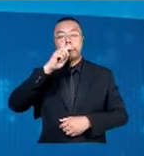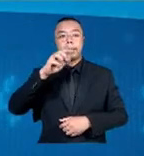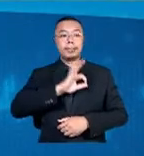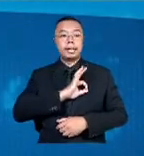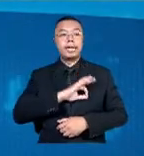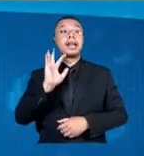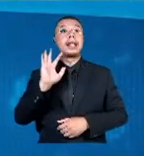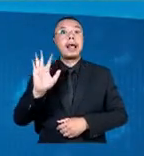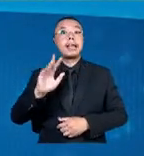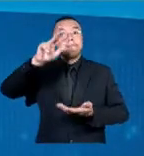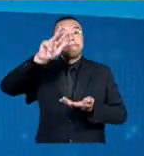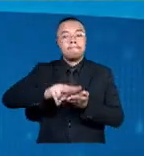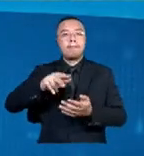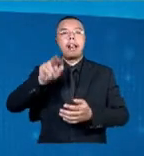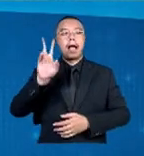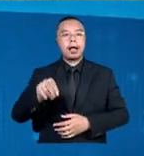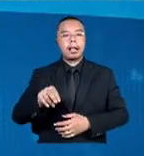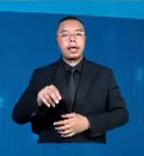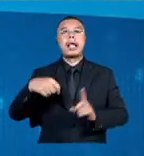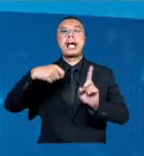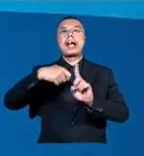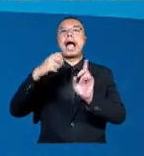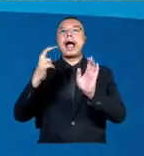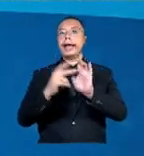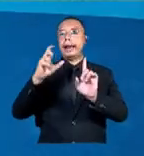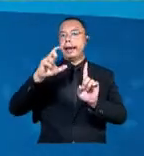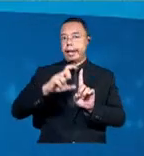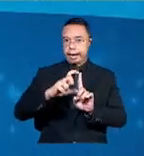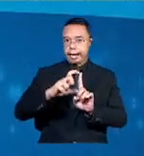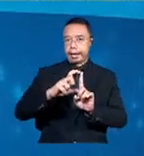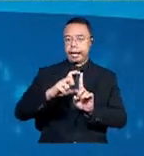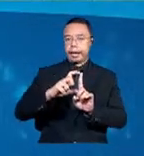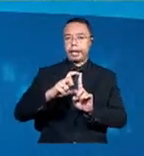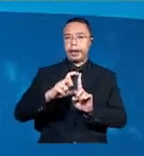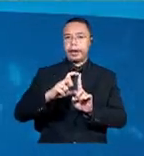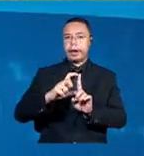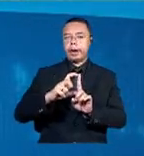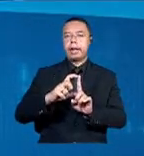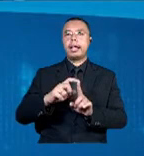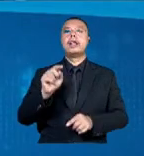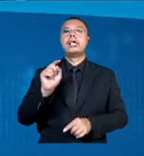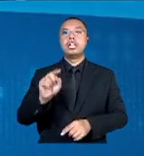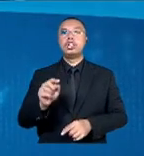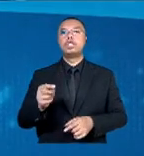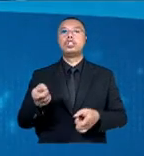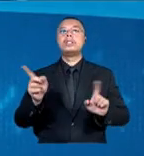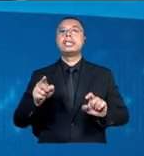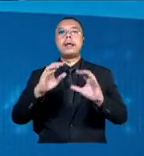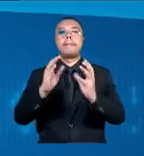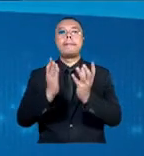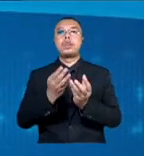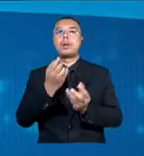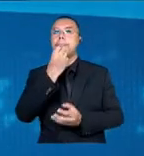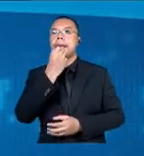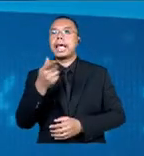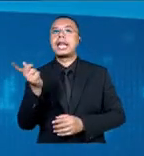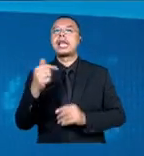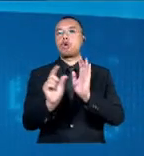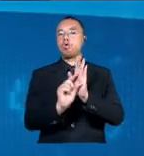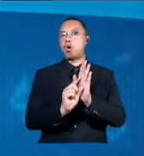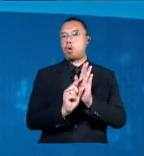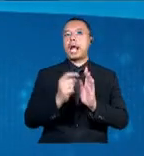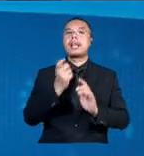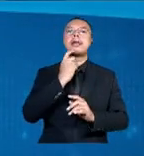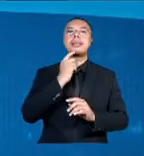Presiden akan mensahkan Komisi Nasional Disabilitas, yaitu sebagai bentuk amanah undang-undang